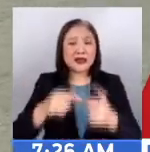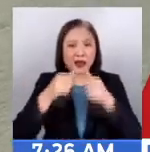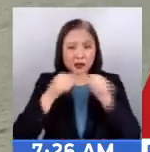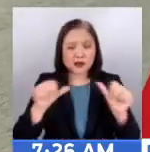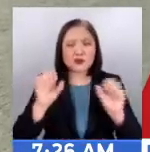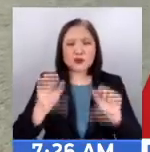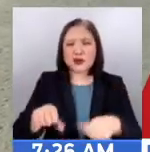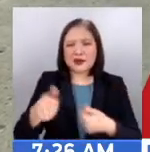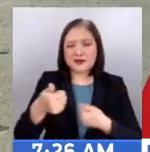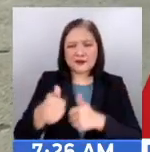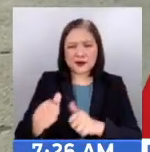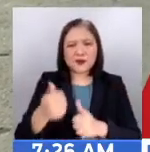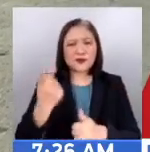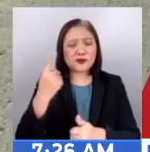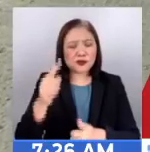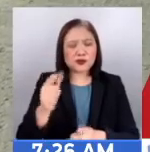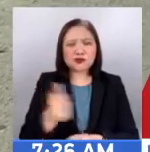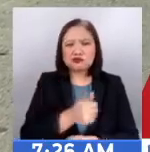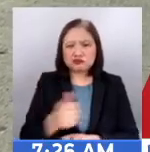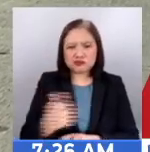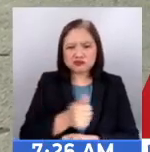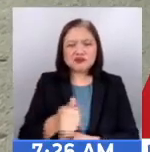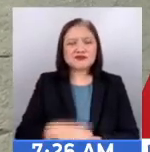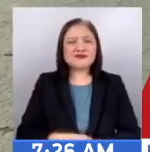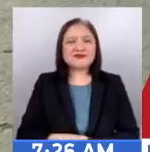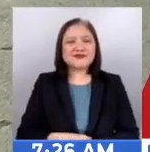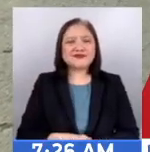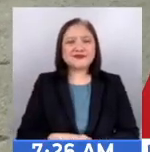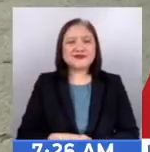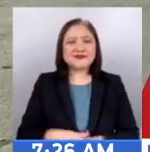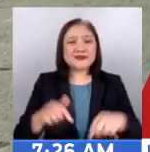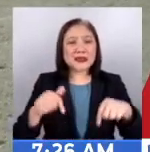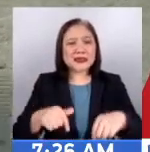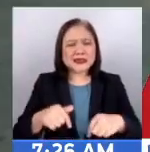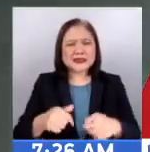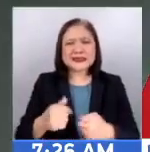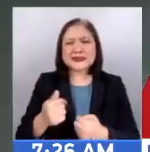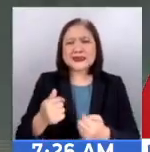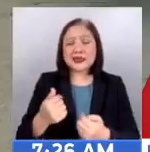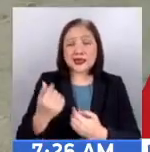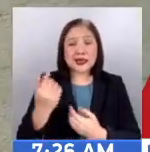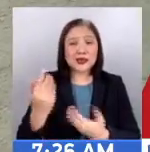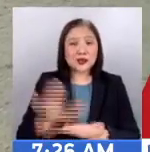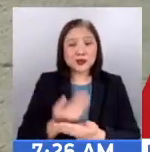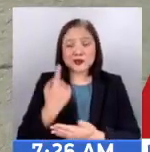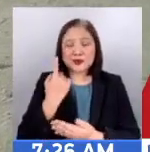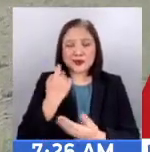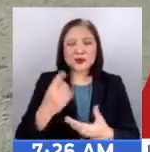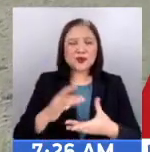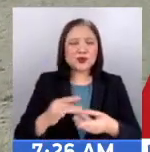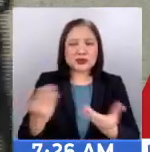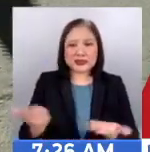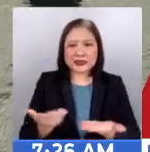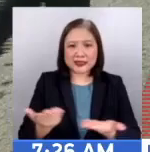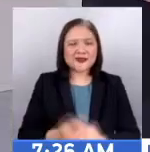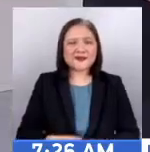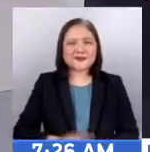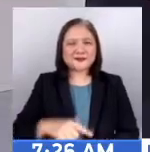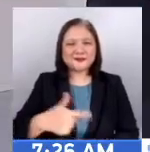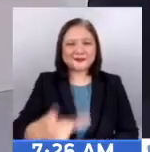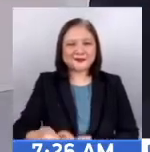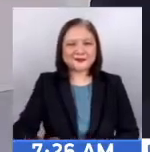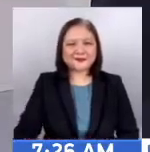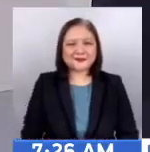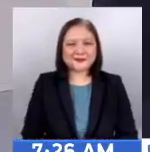mga commuters. At yan po naman ang pinaka-latest dito sa Commonwealth Avenue, westbound lane, Connie Season. Balik po na sa inyo dyan.